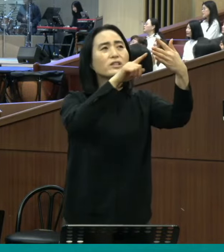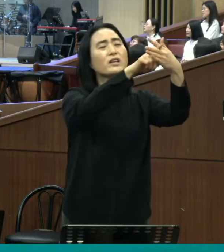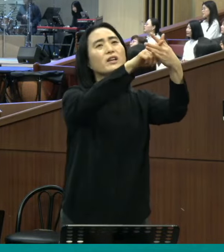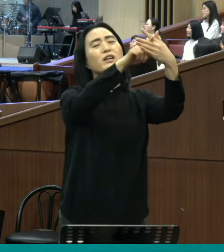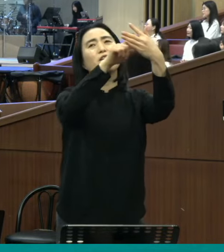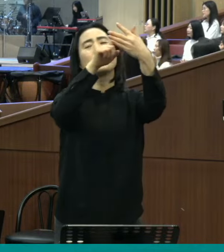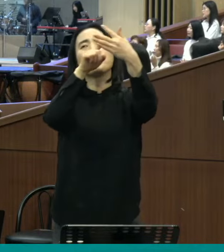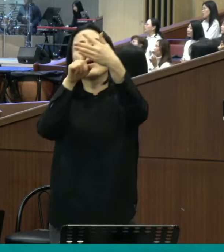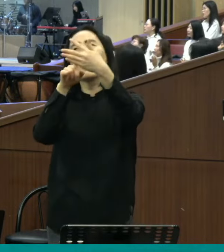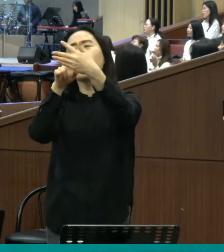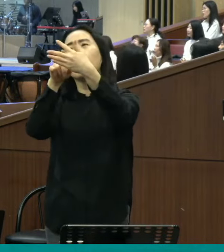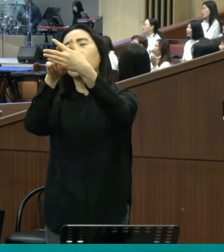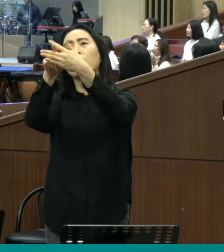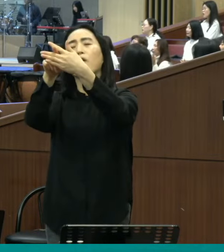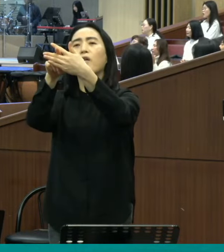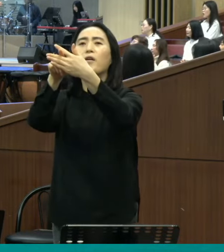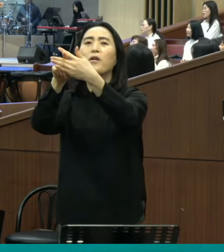세시며